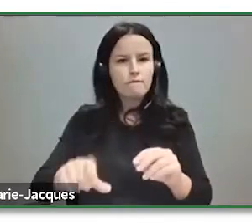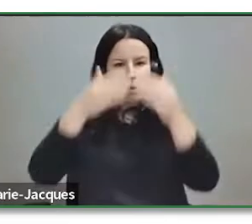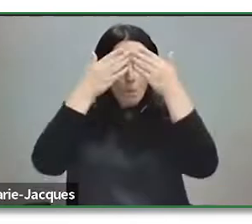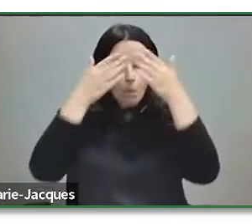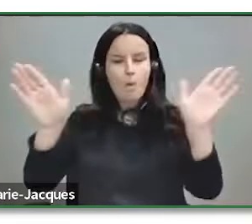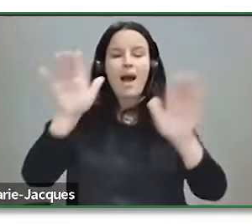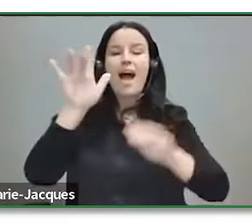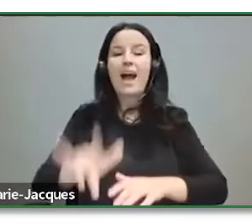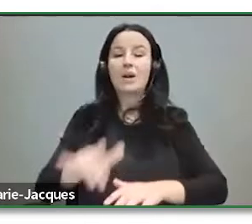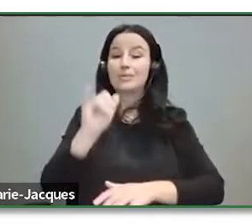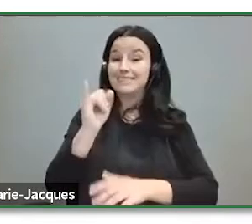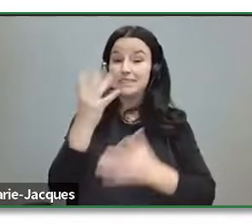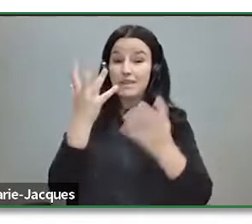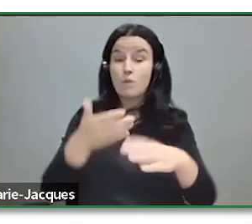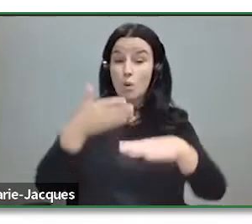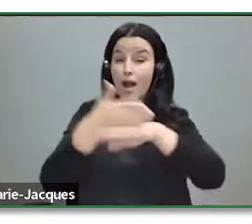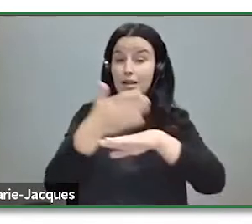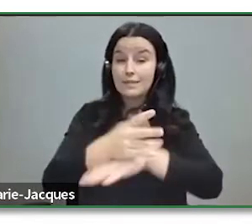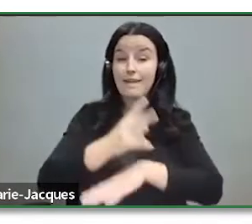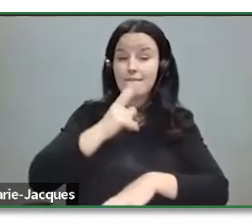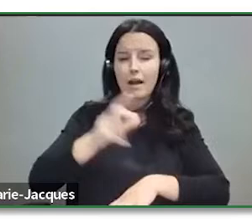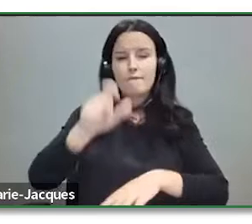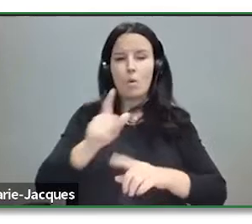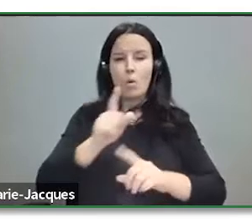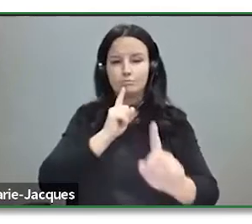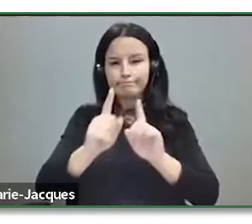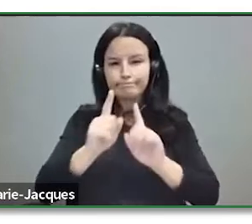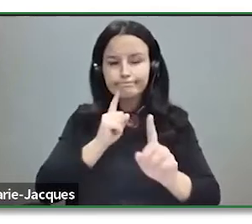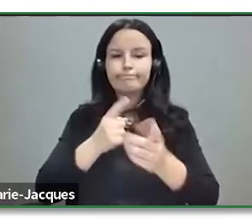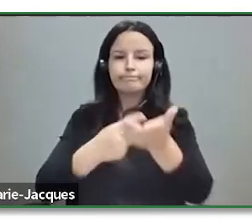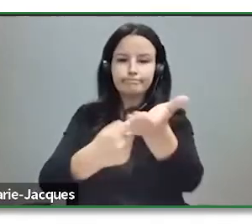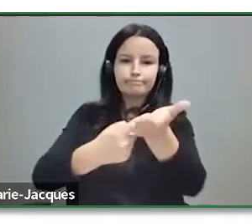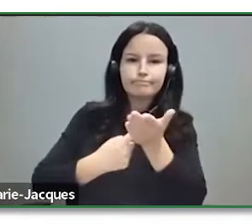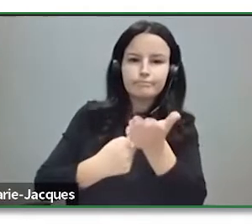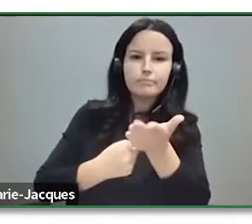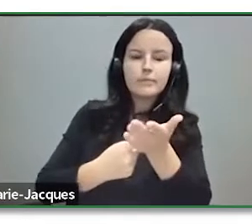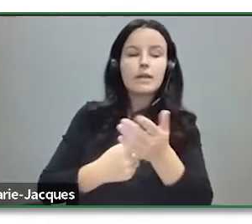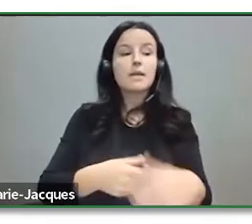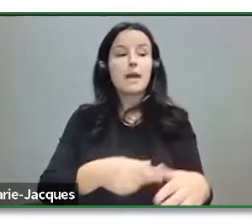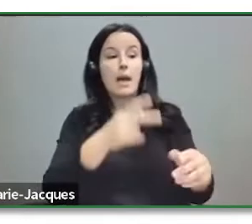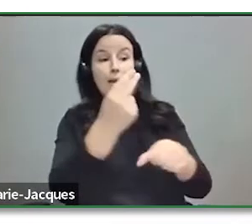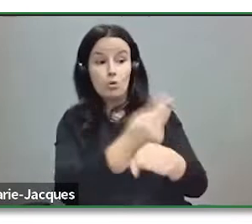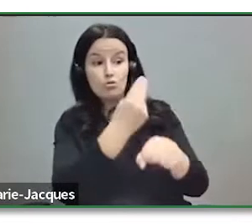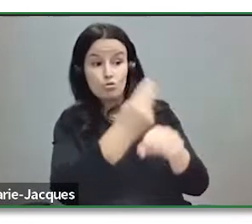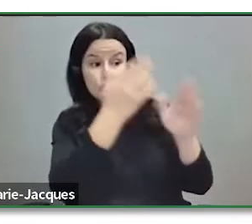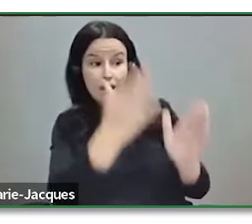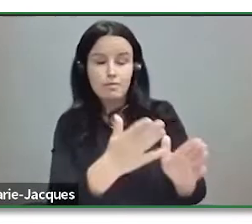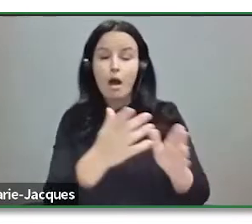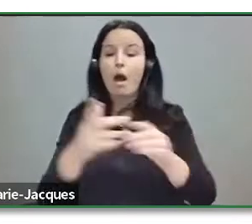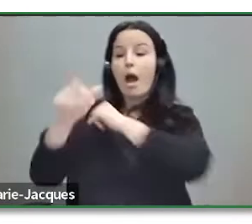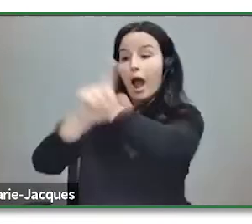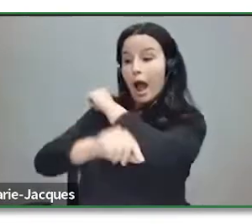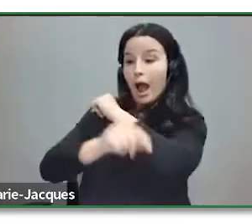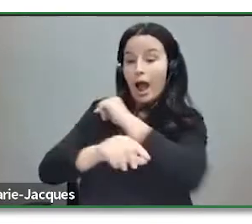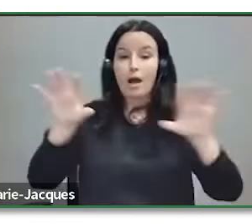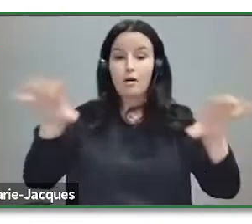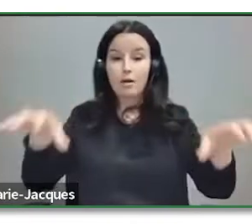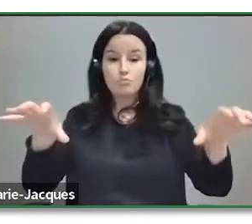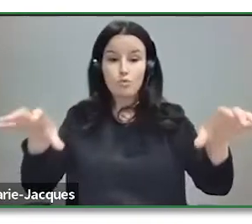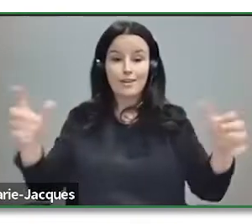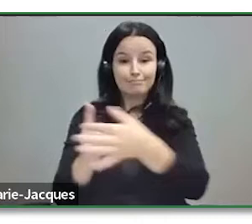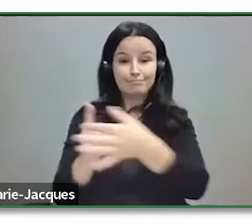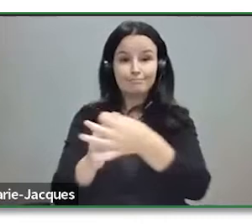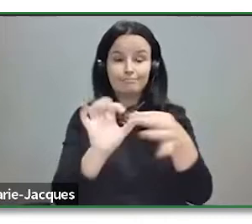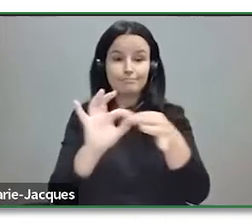un dialogue et une collaboration entre les utilisateurs et le personnel des parcs pour bien faire les choses. Alors, plus